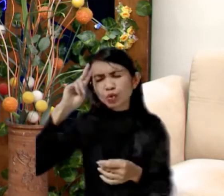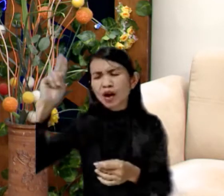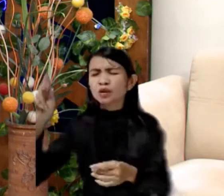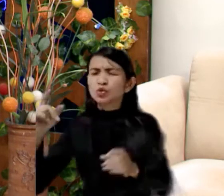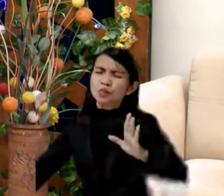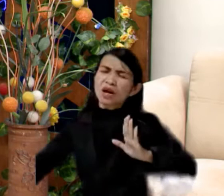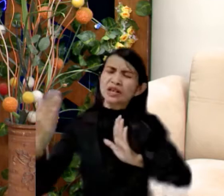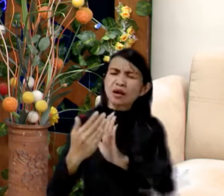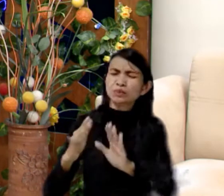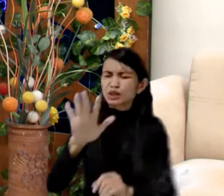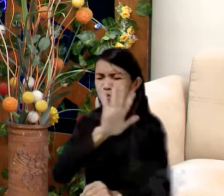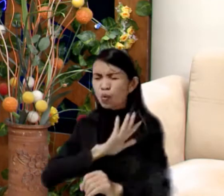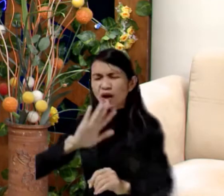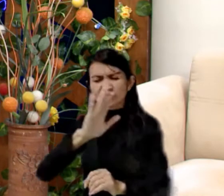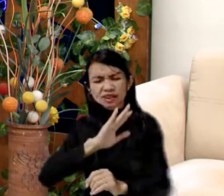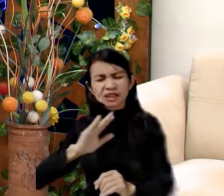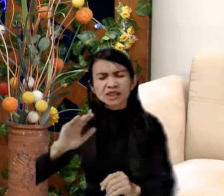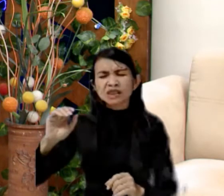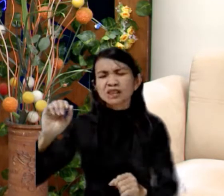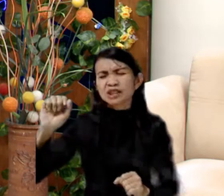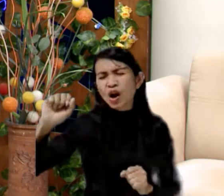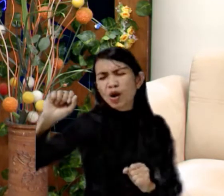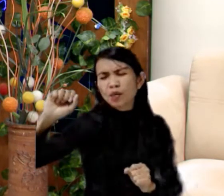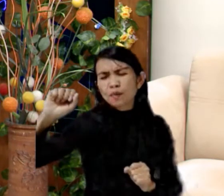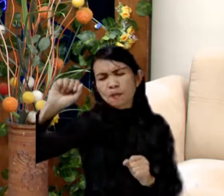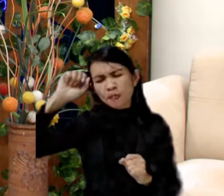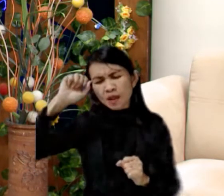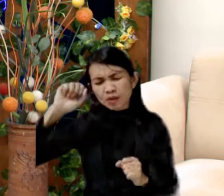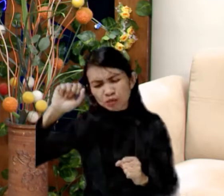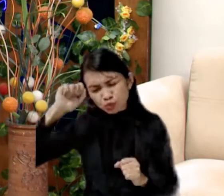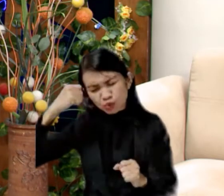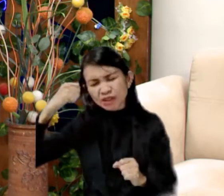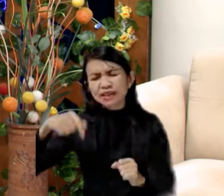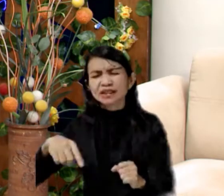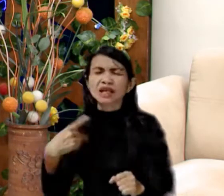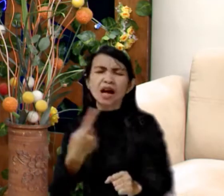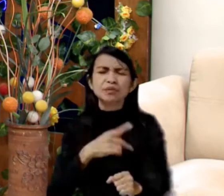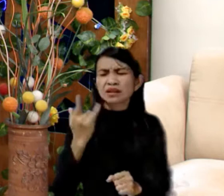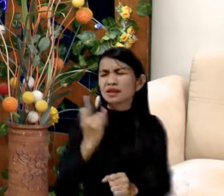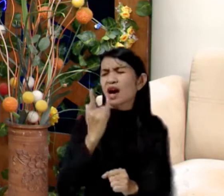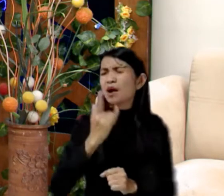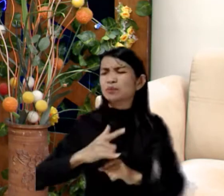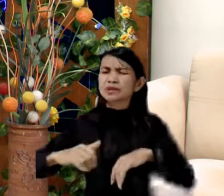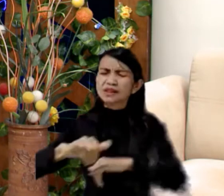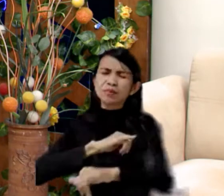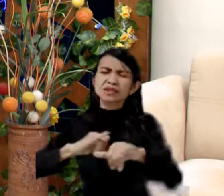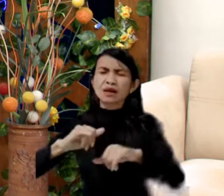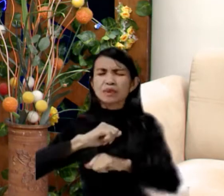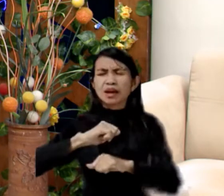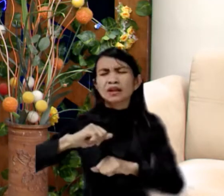kami ada bersama dengan Tuhan. Saat ini, kami perlu untuk disiram, disegarkan dengan